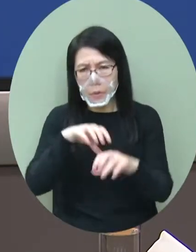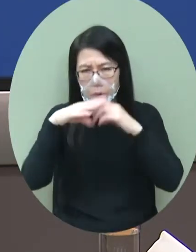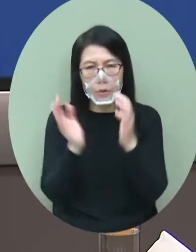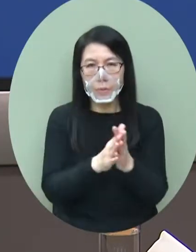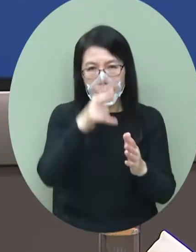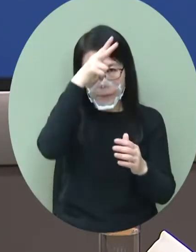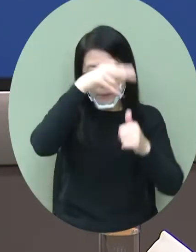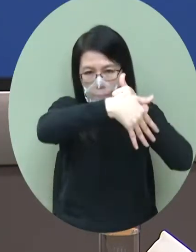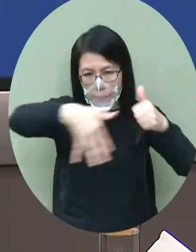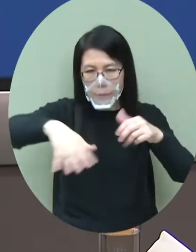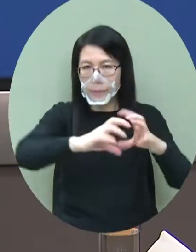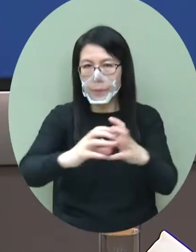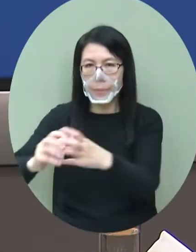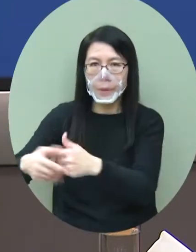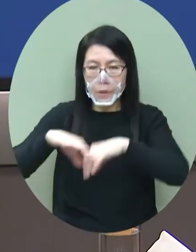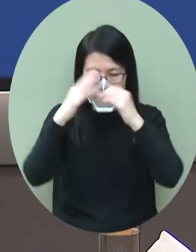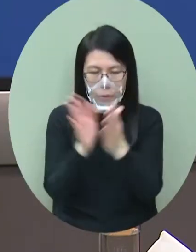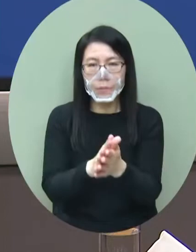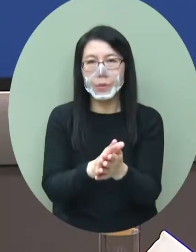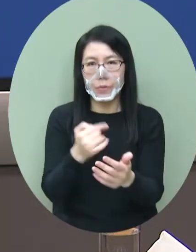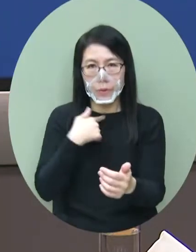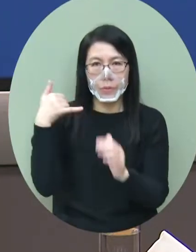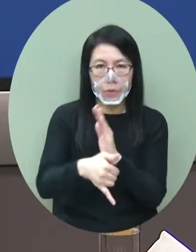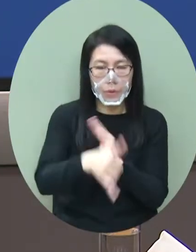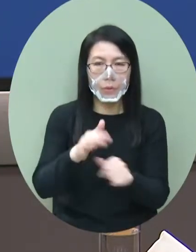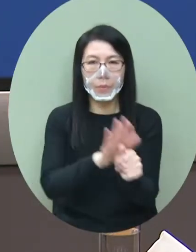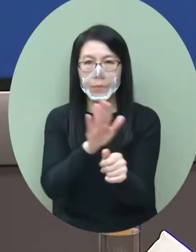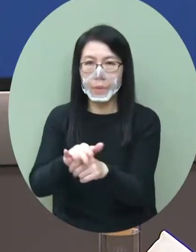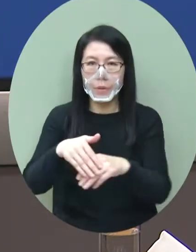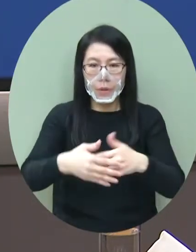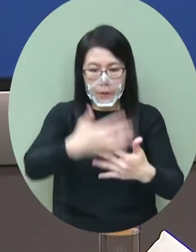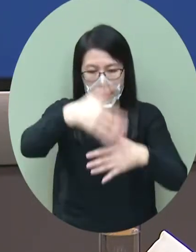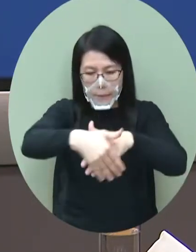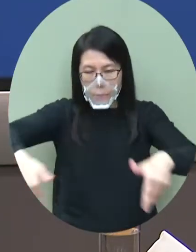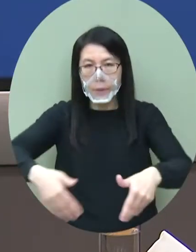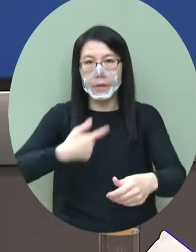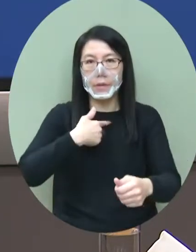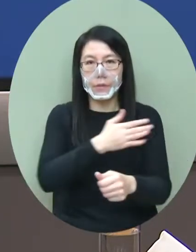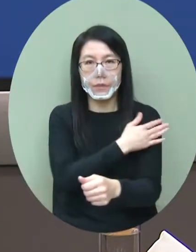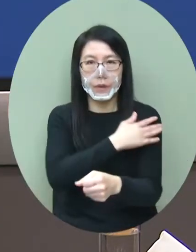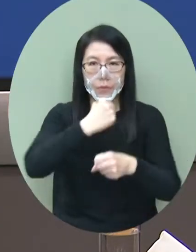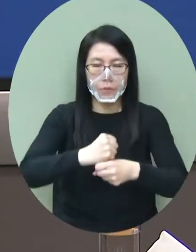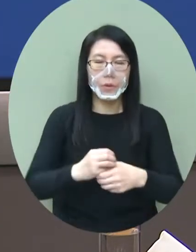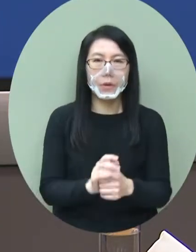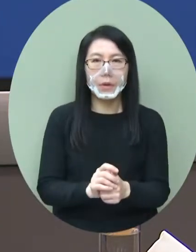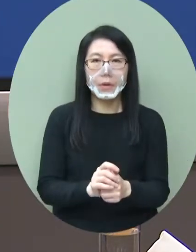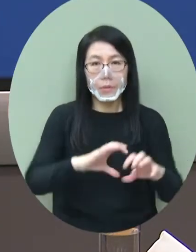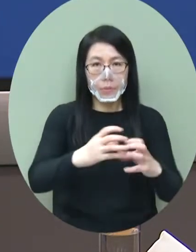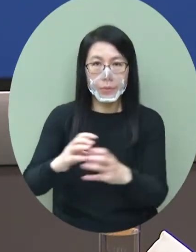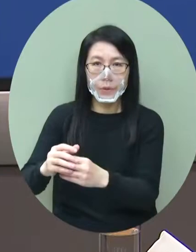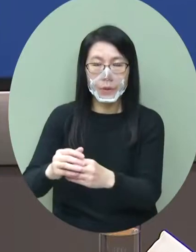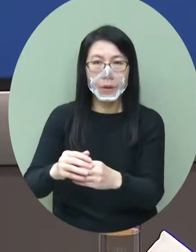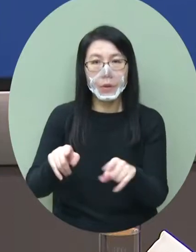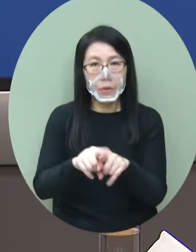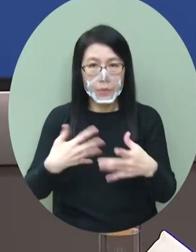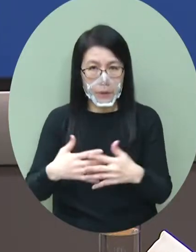这个微风强检，那么他就把他的局啊或者部门的同事把他召回来做这个工作。这个工作一点都不